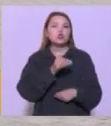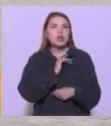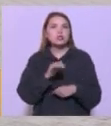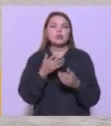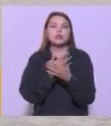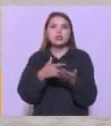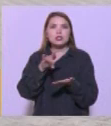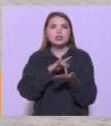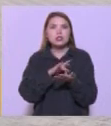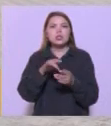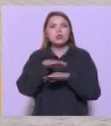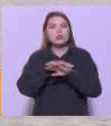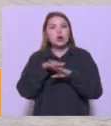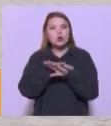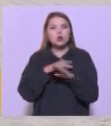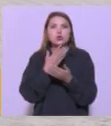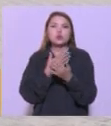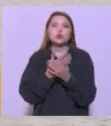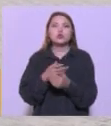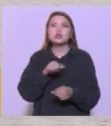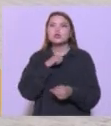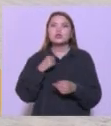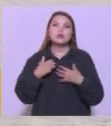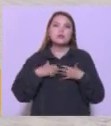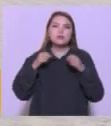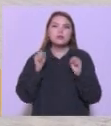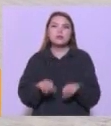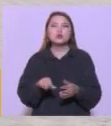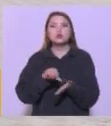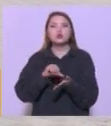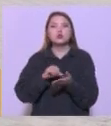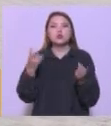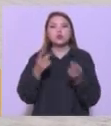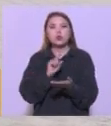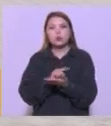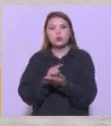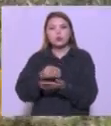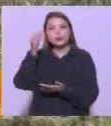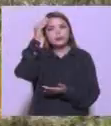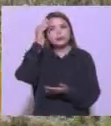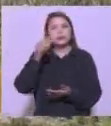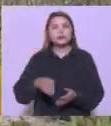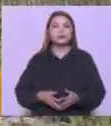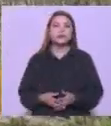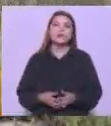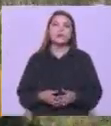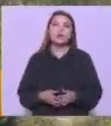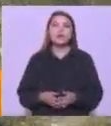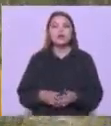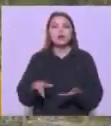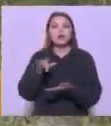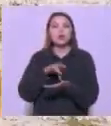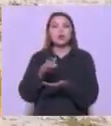жеке тұрғындардың қатысып өз үлестерінің қосу керек деп өз басым есептеймін. Қала ішін сыпырып,